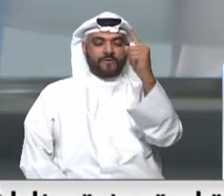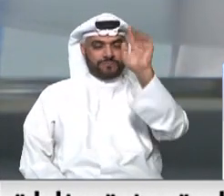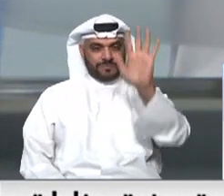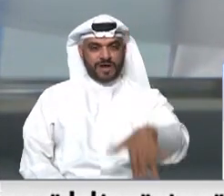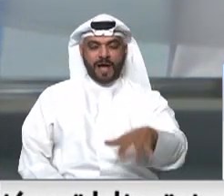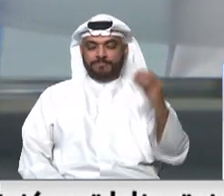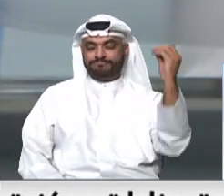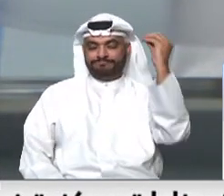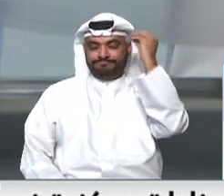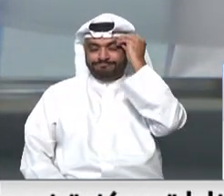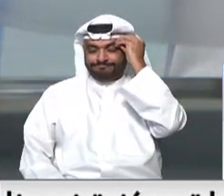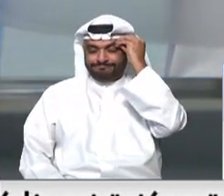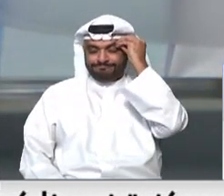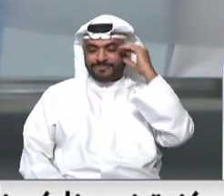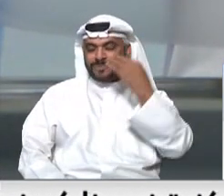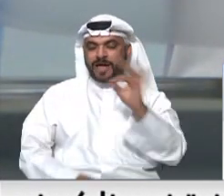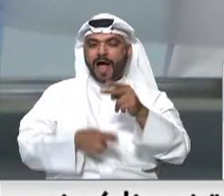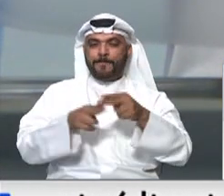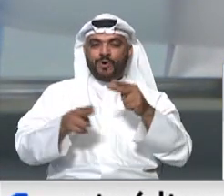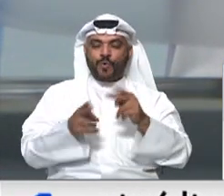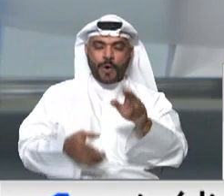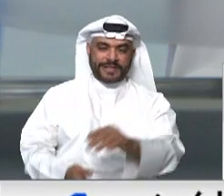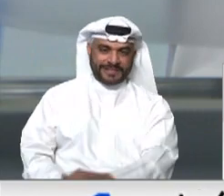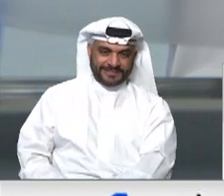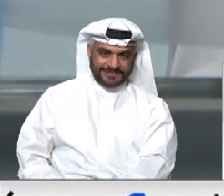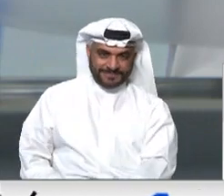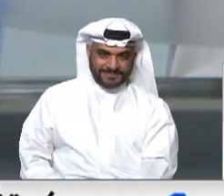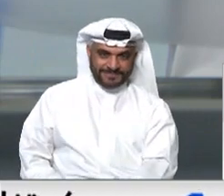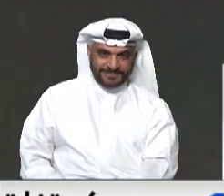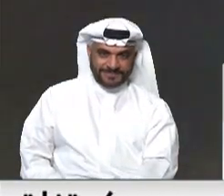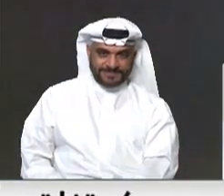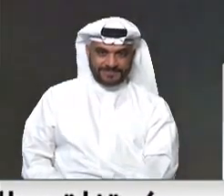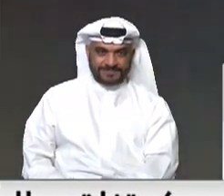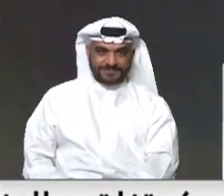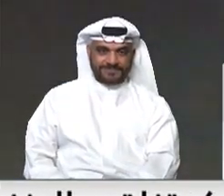حفرة في تاريخ وذاكرة الكويت.